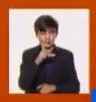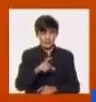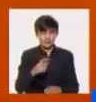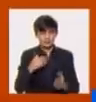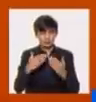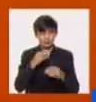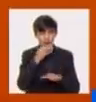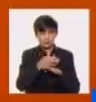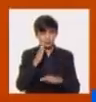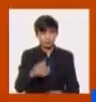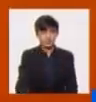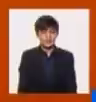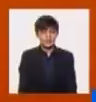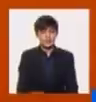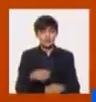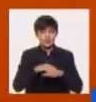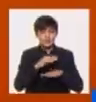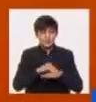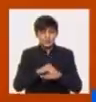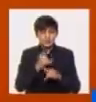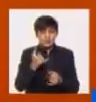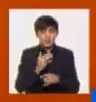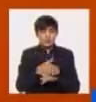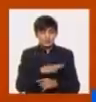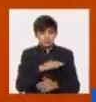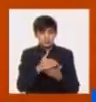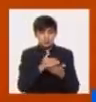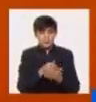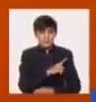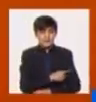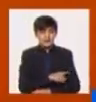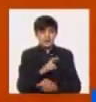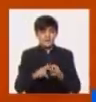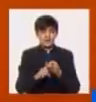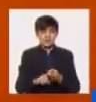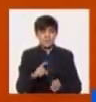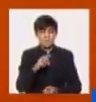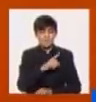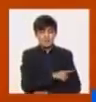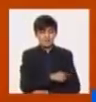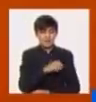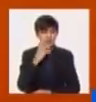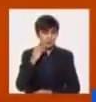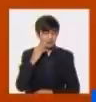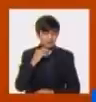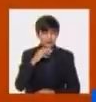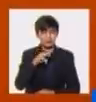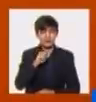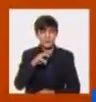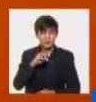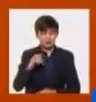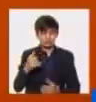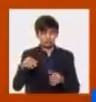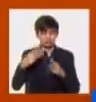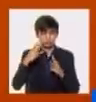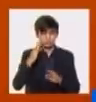боламыз. Кеш жарық. Сегодня гость нашей программы – врач инфекционной больницы Алматы Тамара Утаганова. Она выходит с нами на